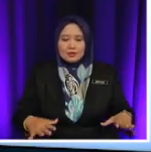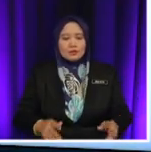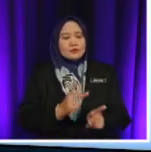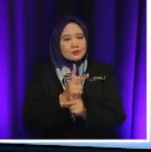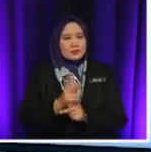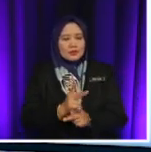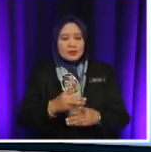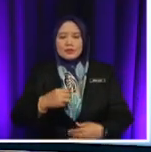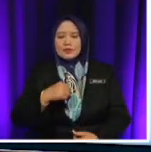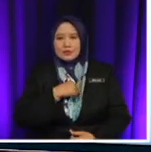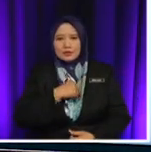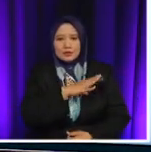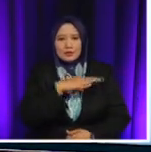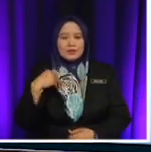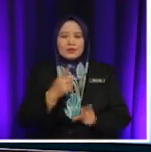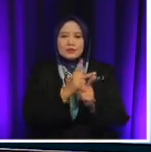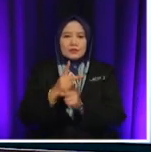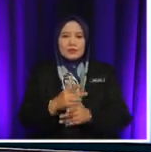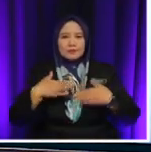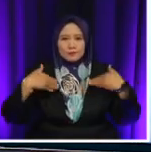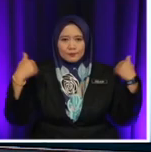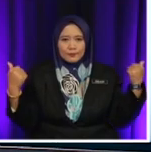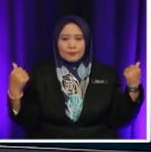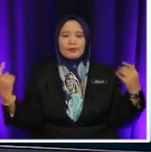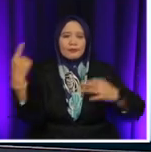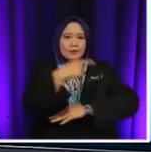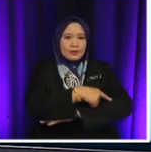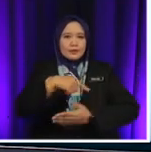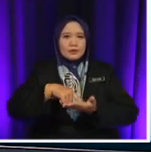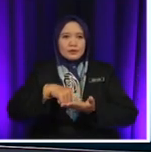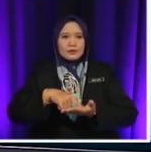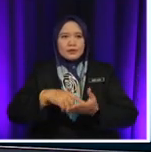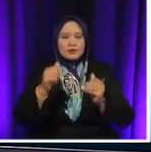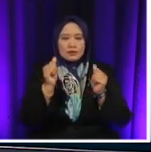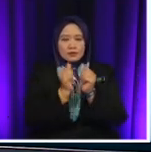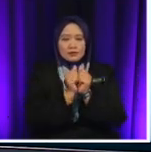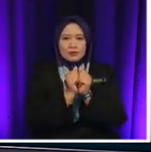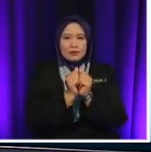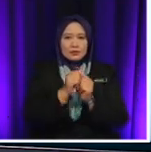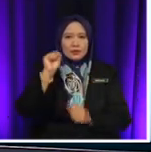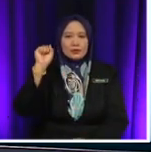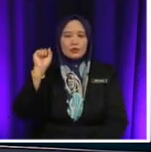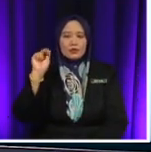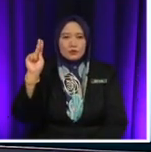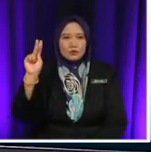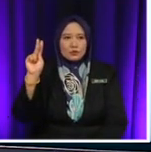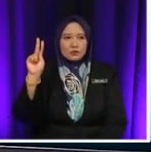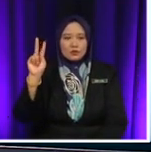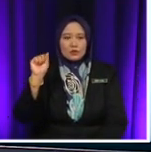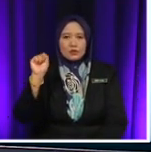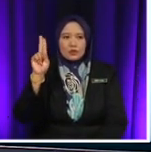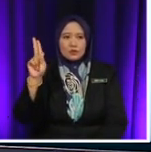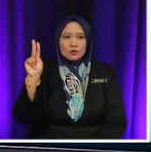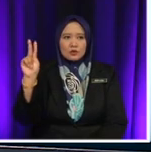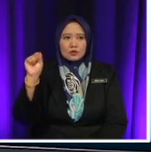jaga kesihatan okey dan hari ini murid-murid kita nak teruskan dengan slot sukses SPM 2022 pecutan yang mana hari ini